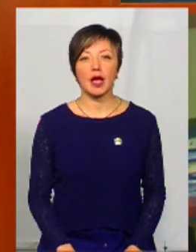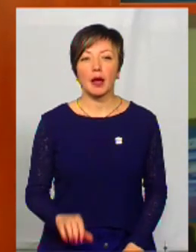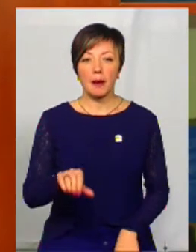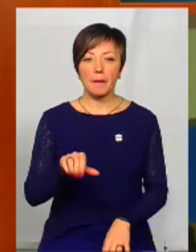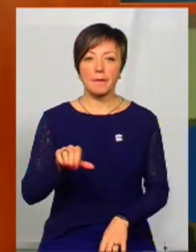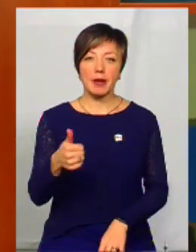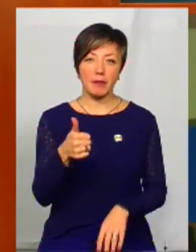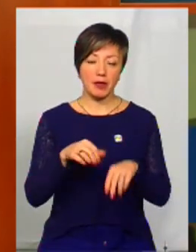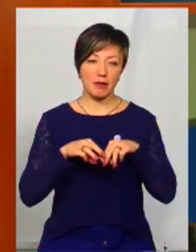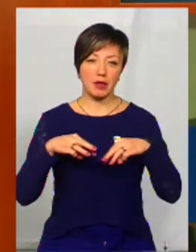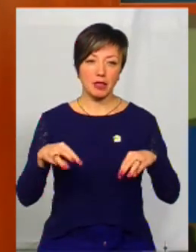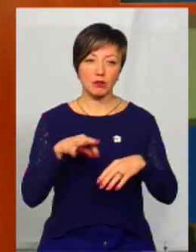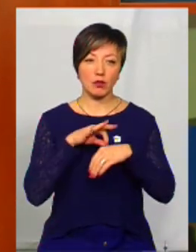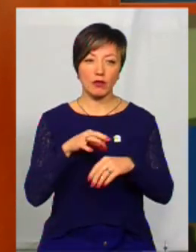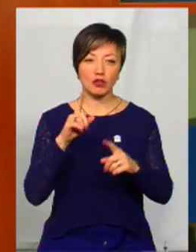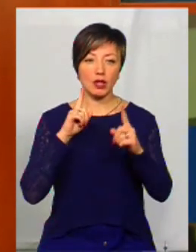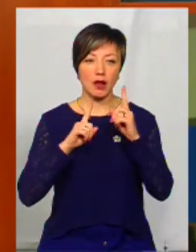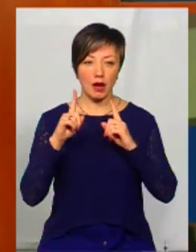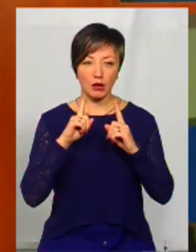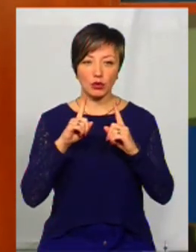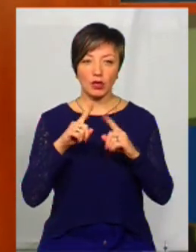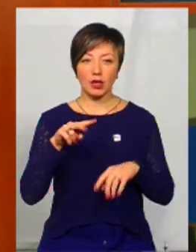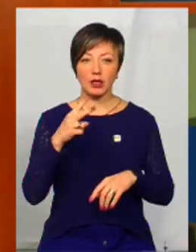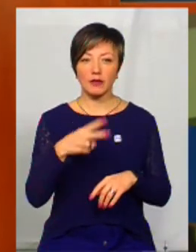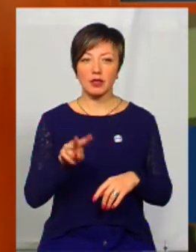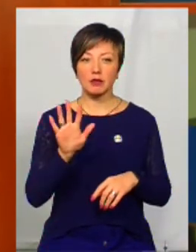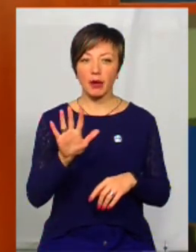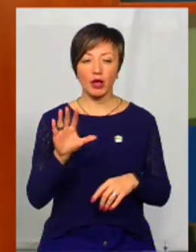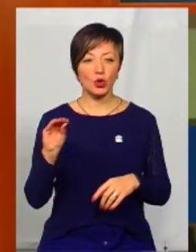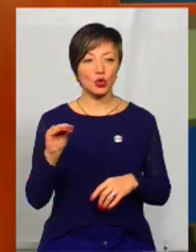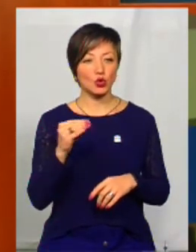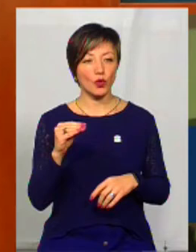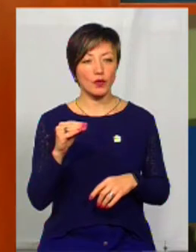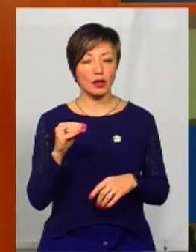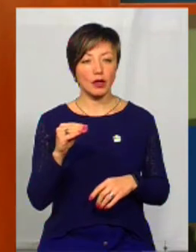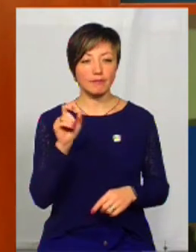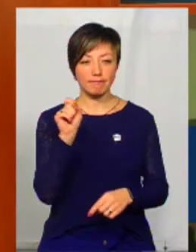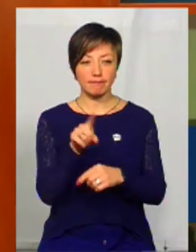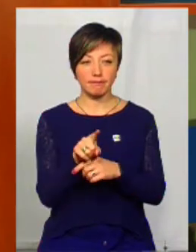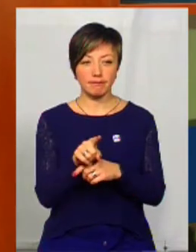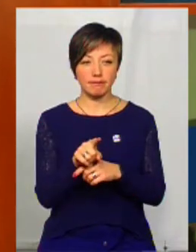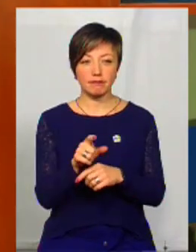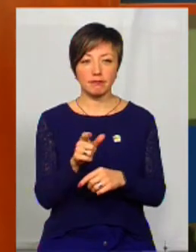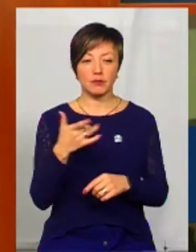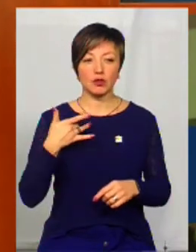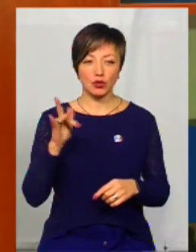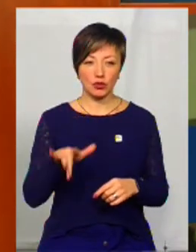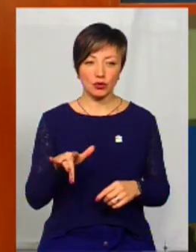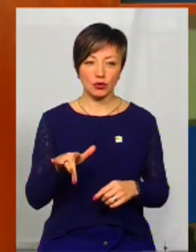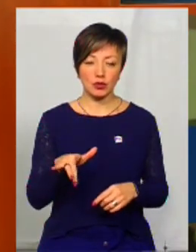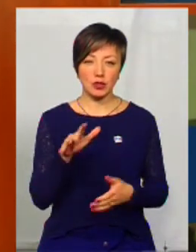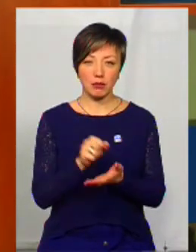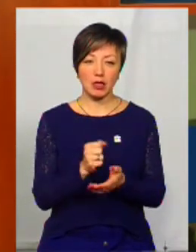Прем'єр-міністр, провівши нараду 25 жовтня, озадачив більш жорстко займатися